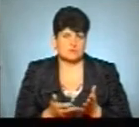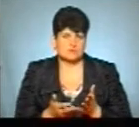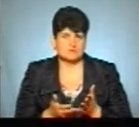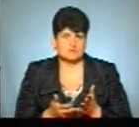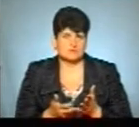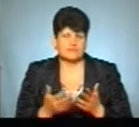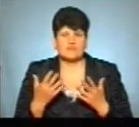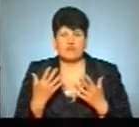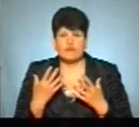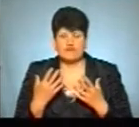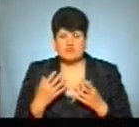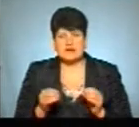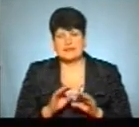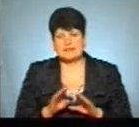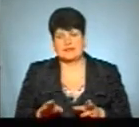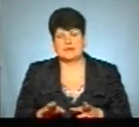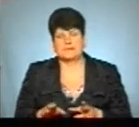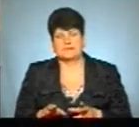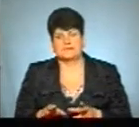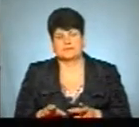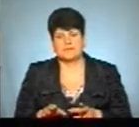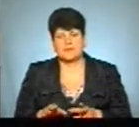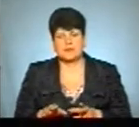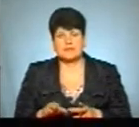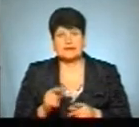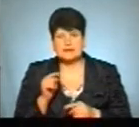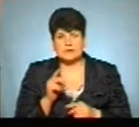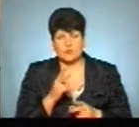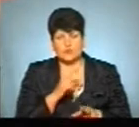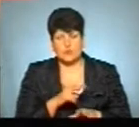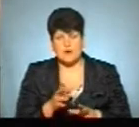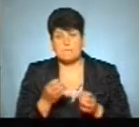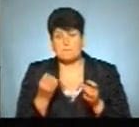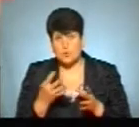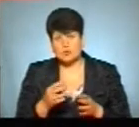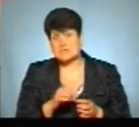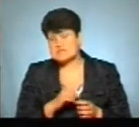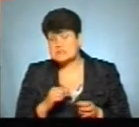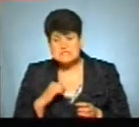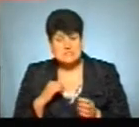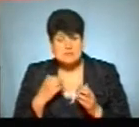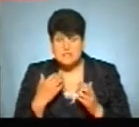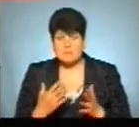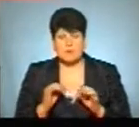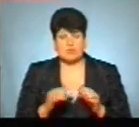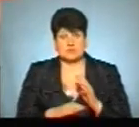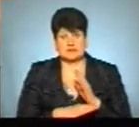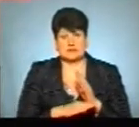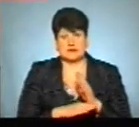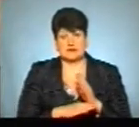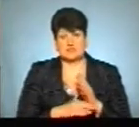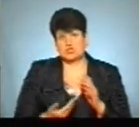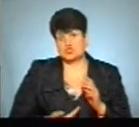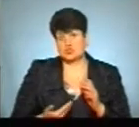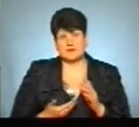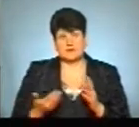можуть, ну, вже не з причини там недбалості тих, хто їх доглядає, а просто само по собі це дерево, це жива істота, яка